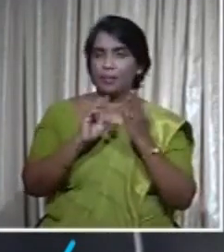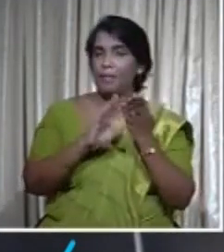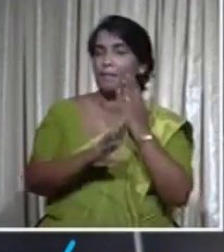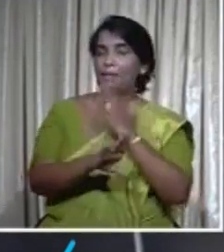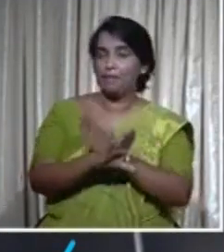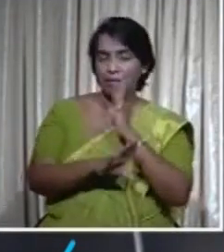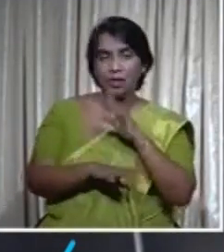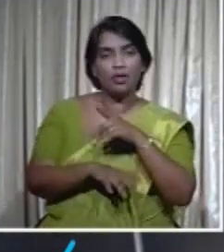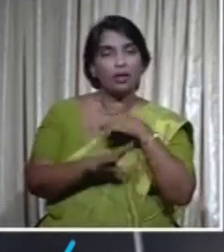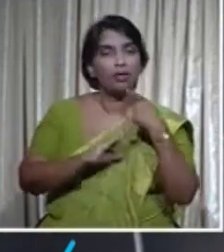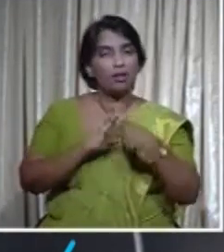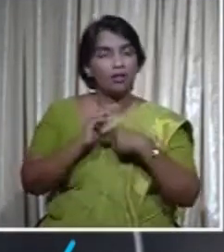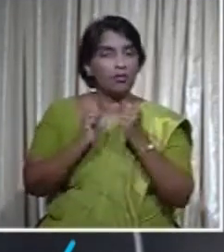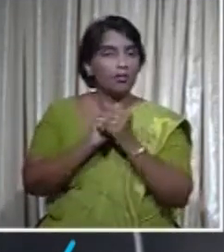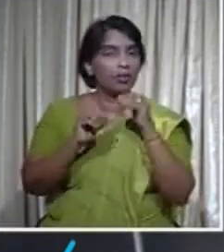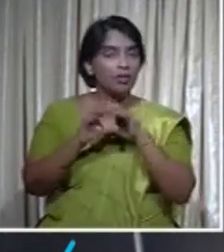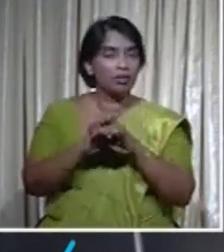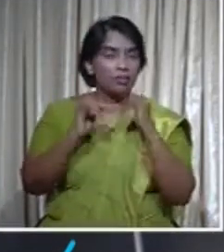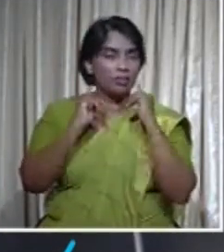அநியாயம் என்னவென்றால்,